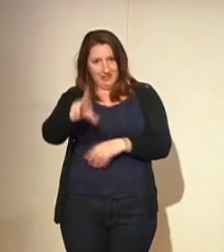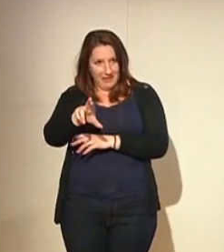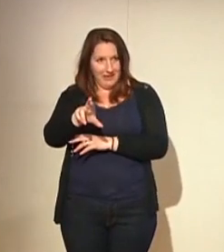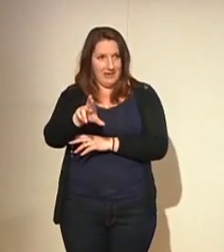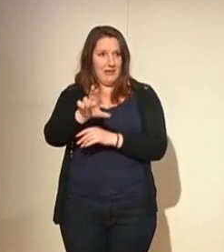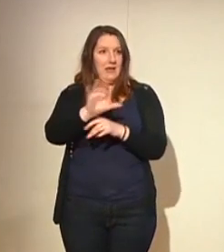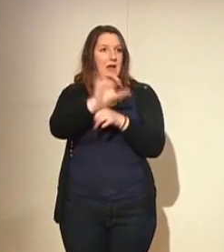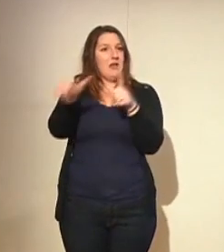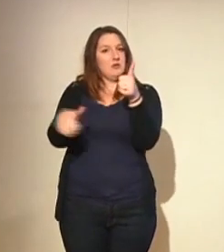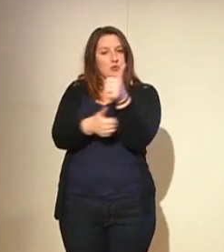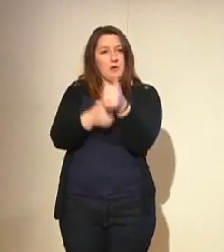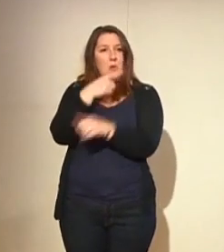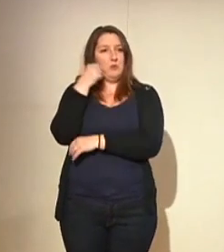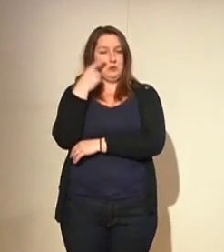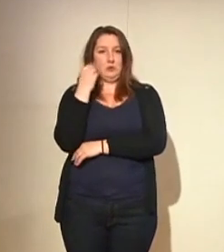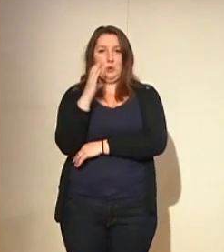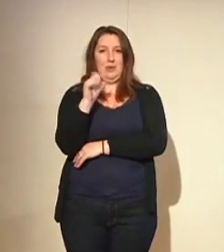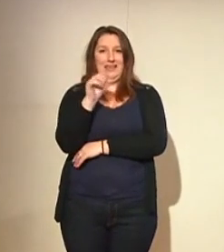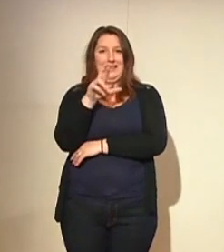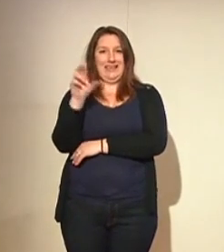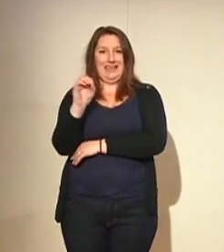suppléant monsieur carose